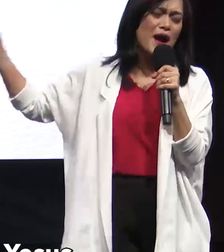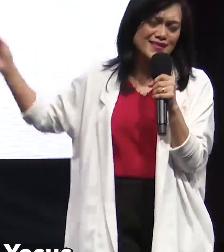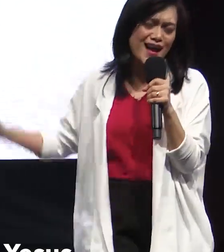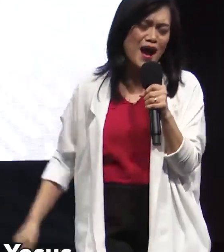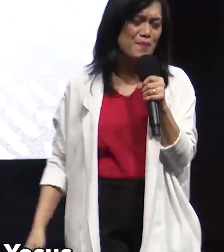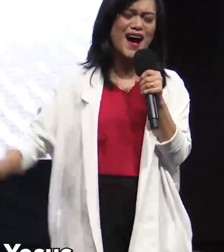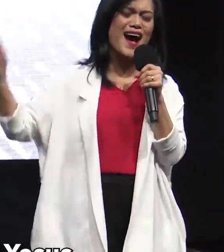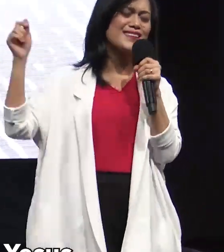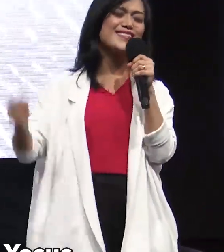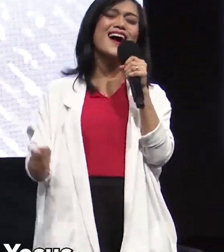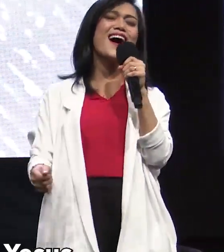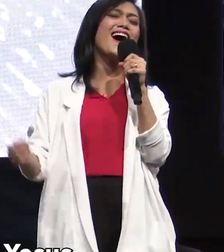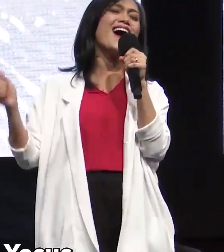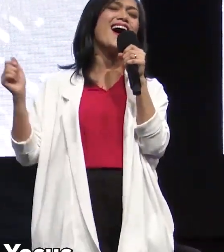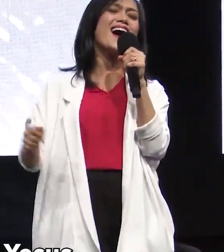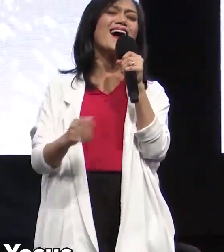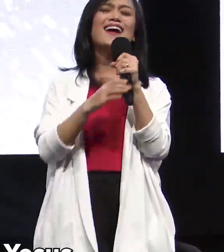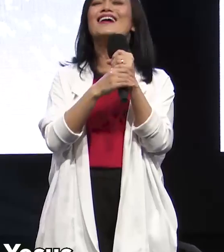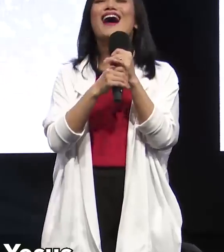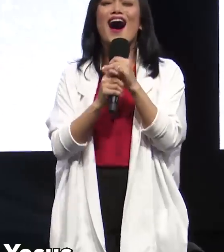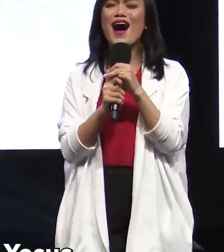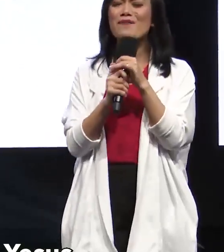Yesus. Bangsa-bangsa